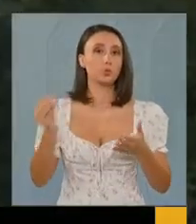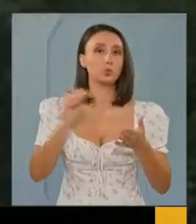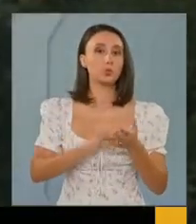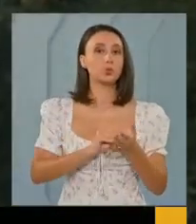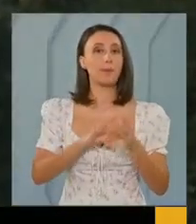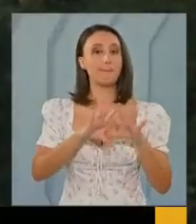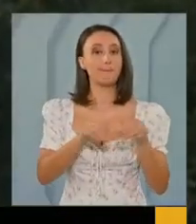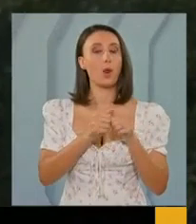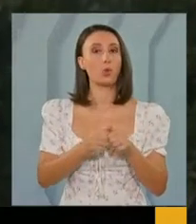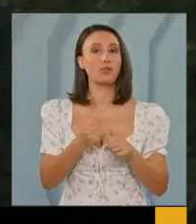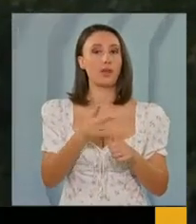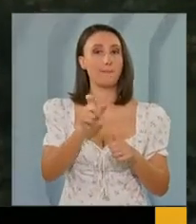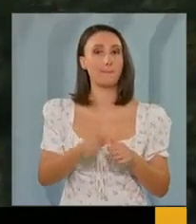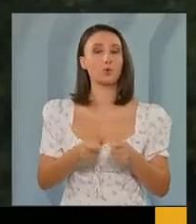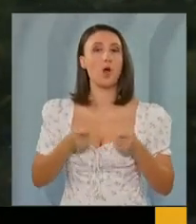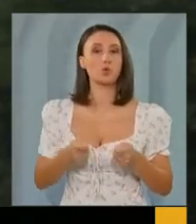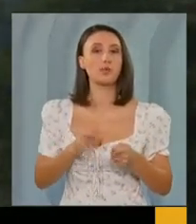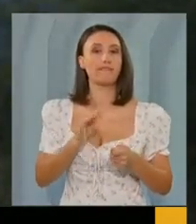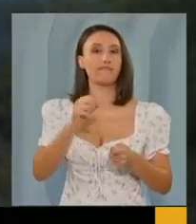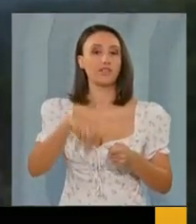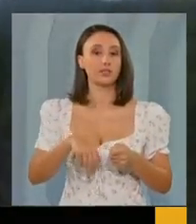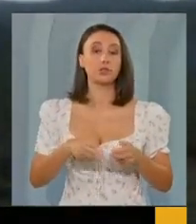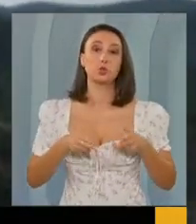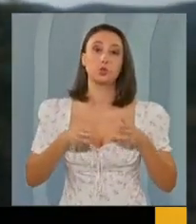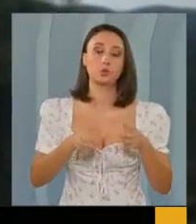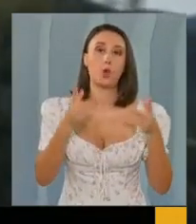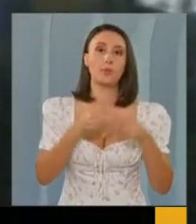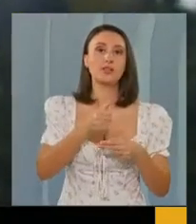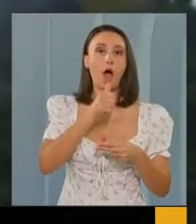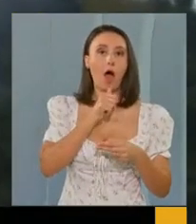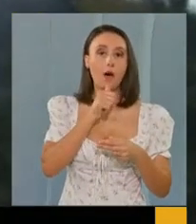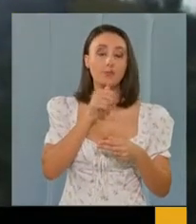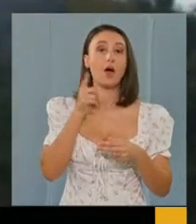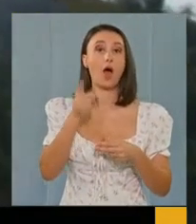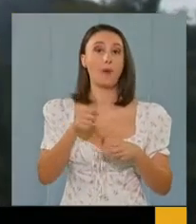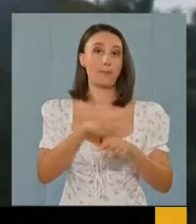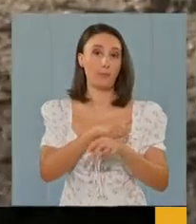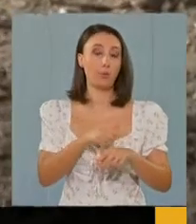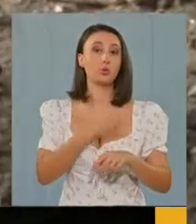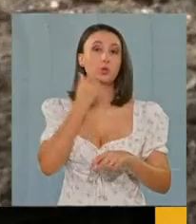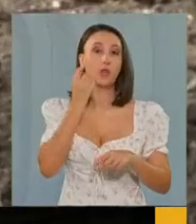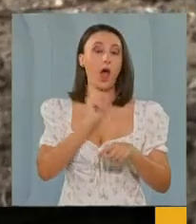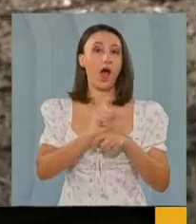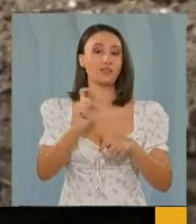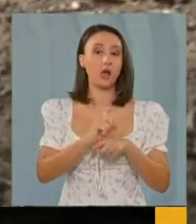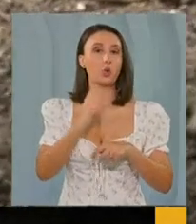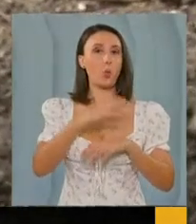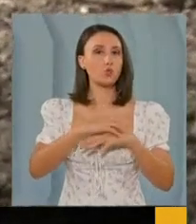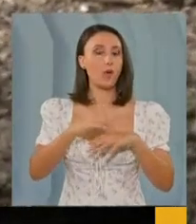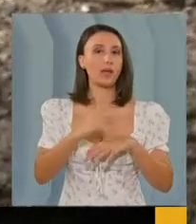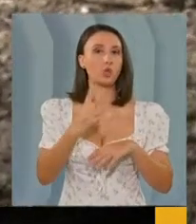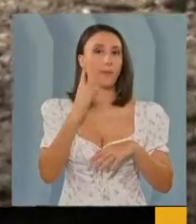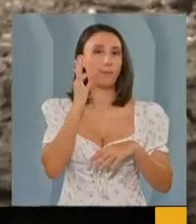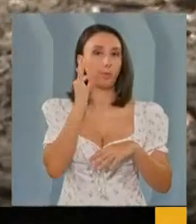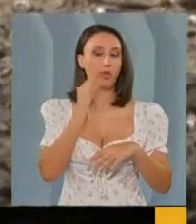împreună cu alți trei localnici o căruță cu fân pe drum sau oprit să bea apă era acela a fost momentul atacului ursoaicei cu doi